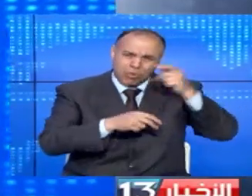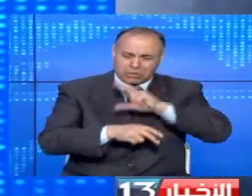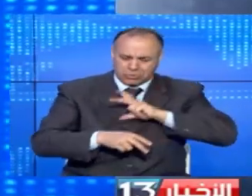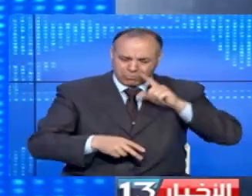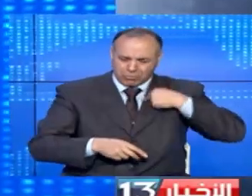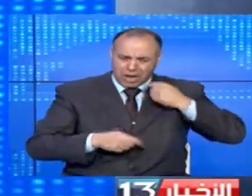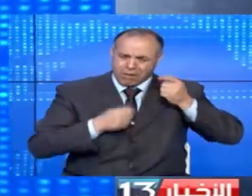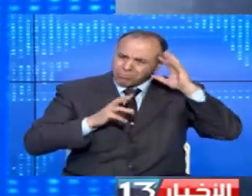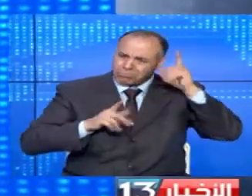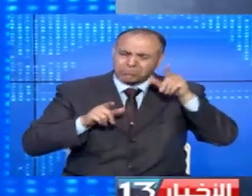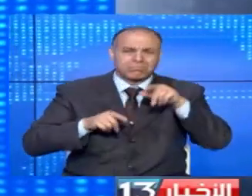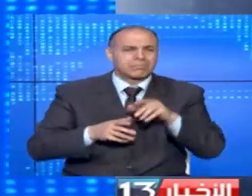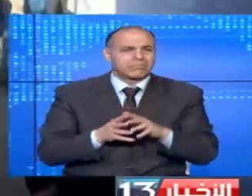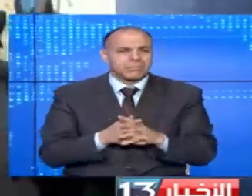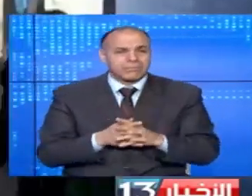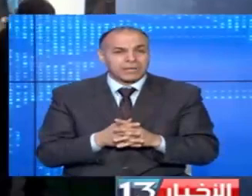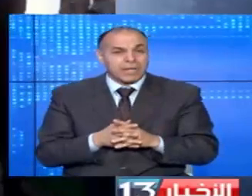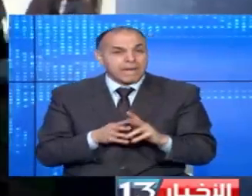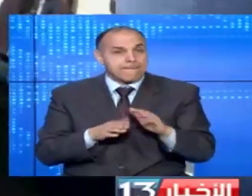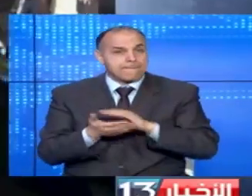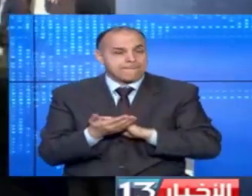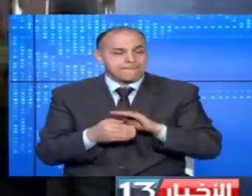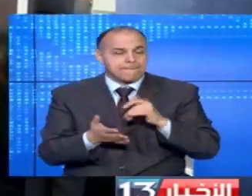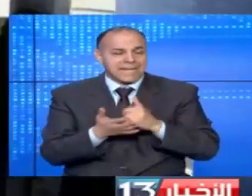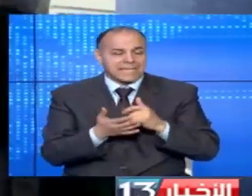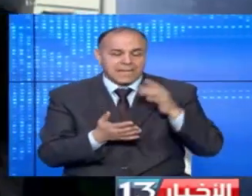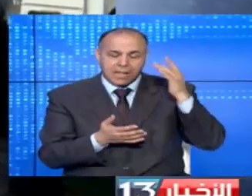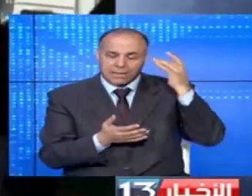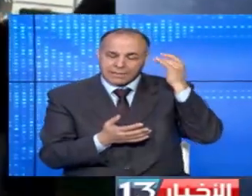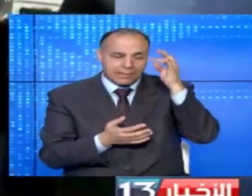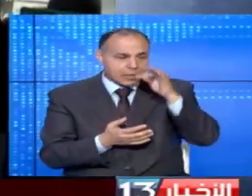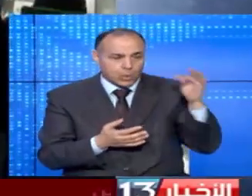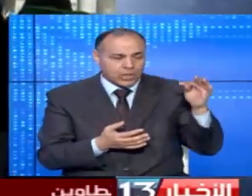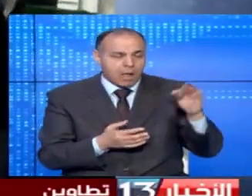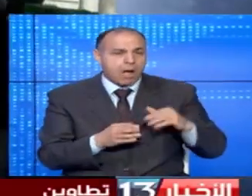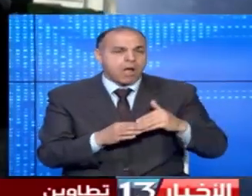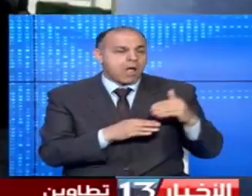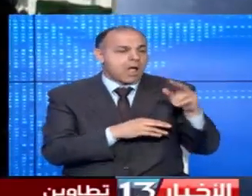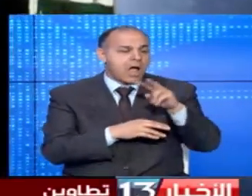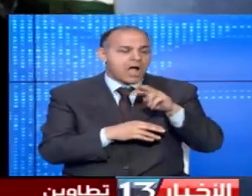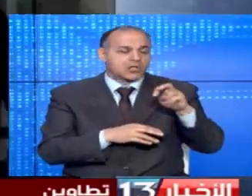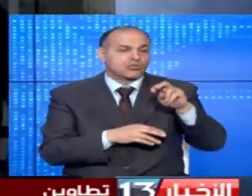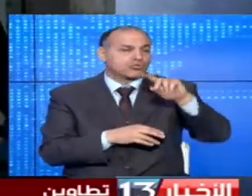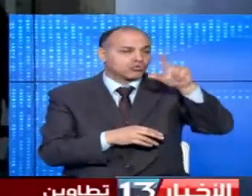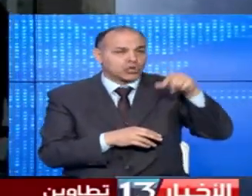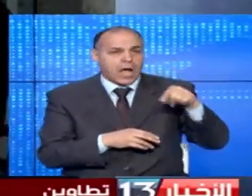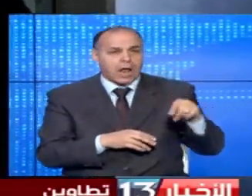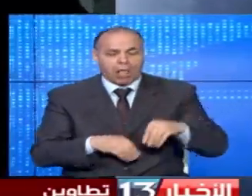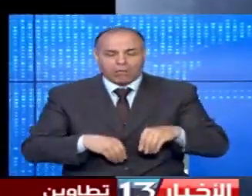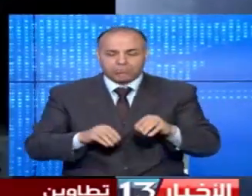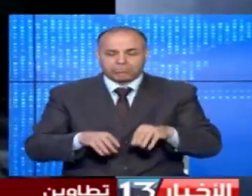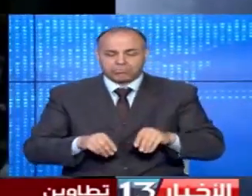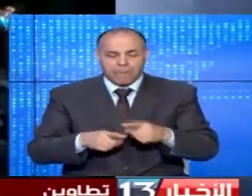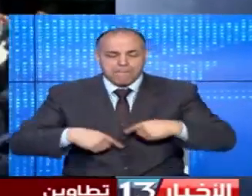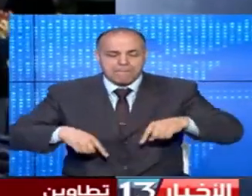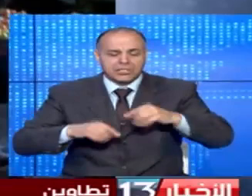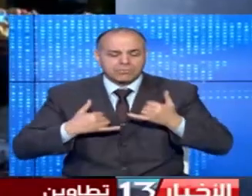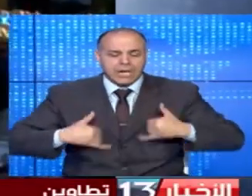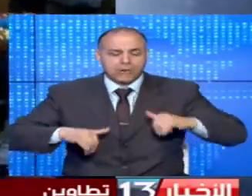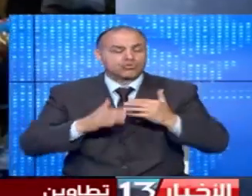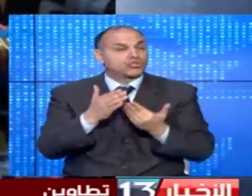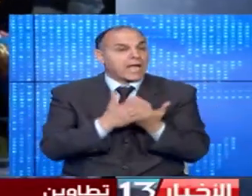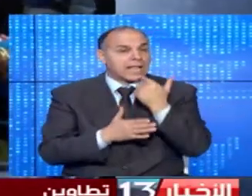التجاريه في مدينه تطوير رغم مرور حوالي العشرين شهرا على تنصيب المجلس البلدي